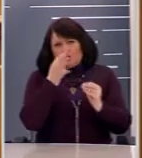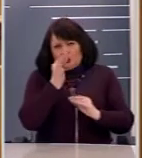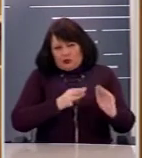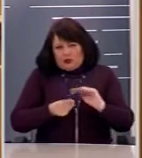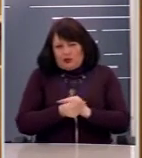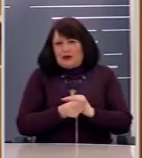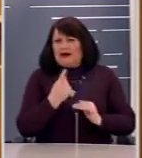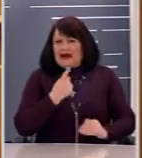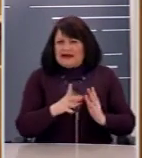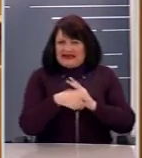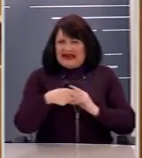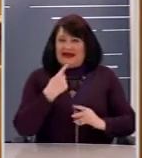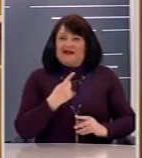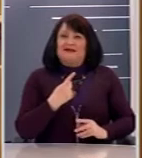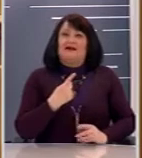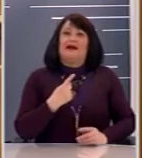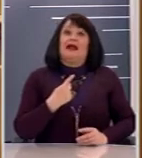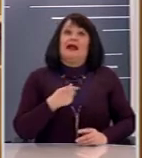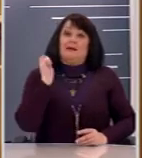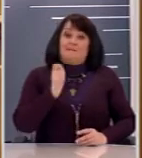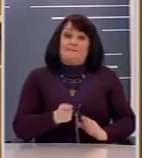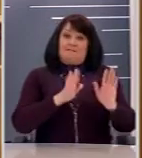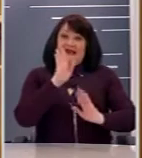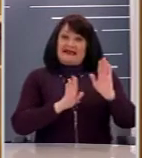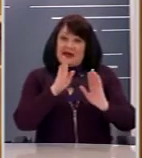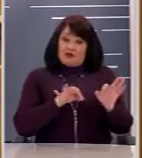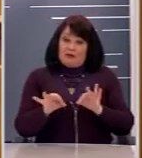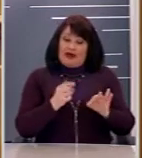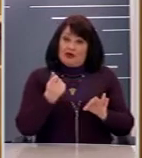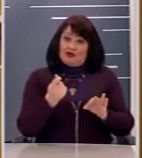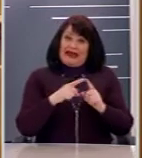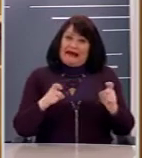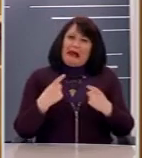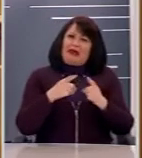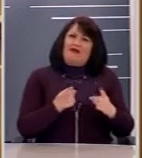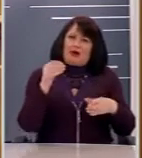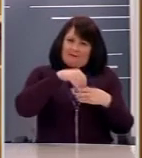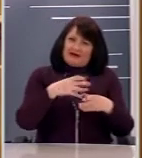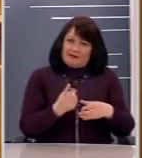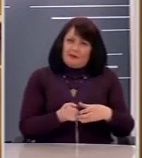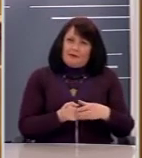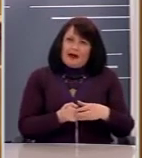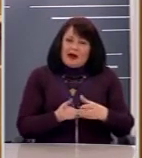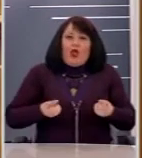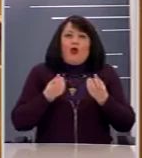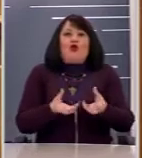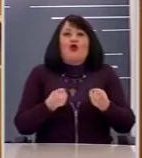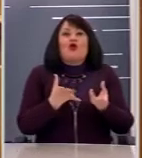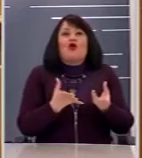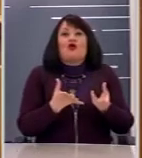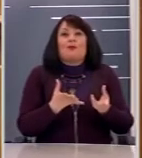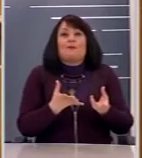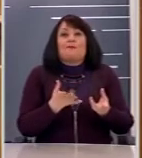στοιχεία του πληστηριασμού περιλαμβάνονται και περιουσιακά στοιχεία, υλικά και άλλα, που είχαν δωρηθεί από τον Ελληνικό Ερυθρό